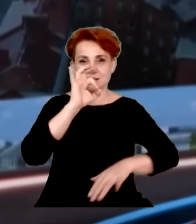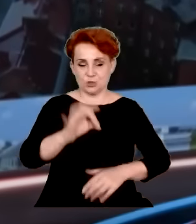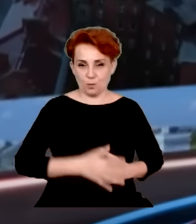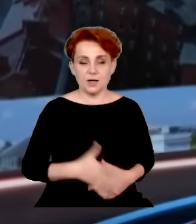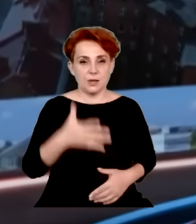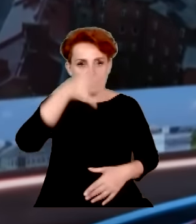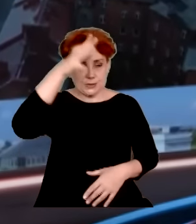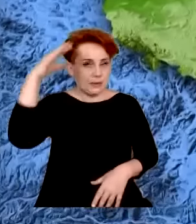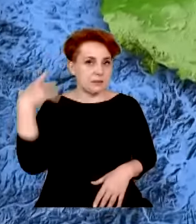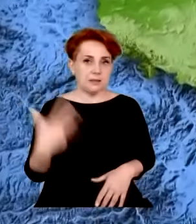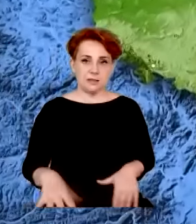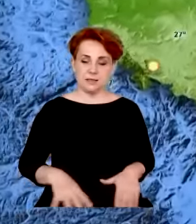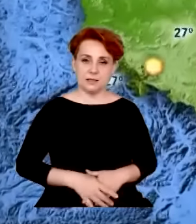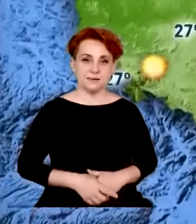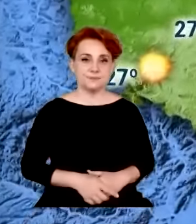jak gorąco.